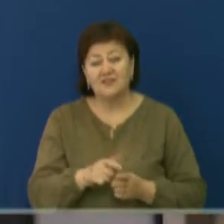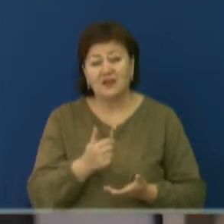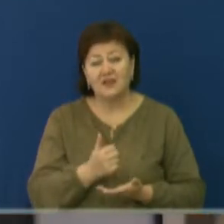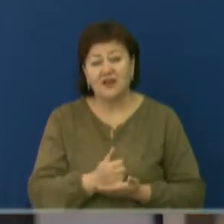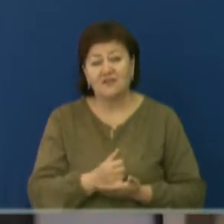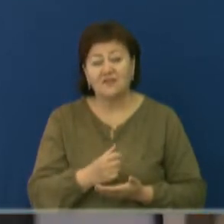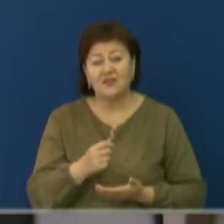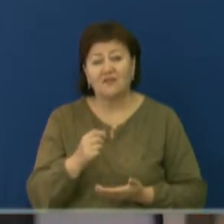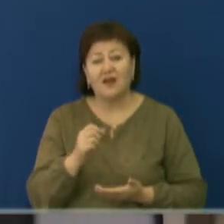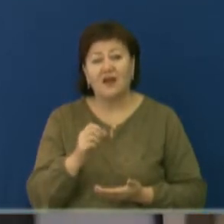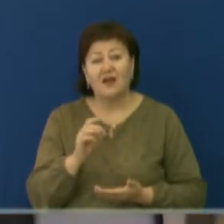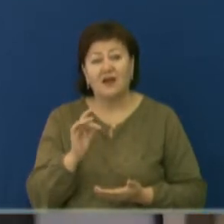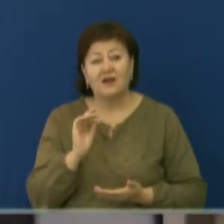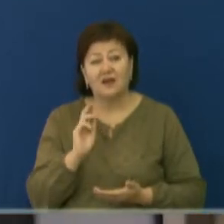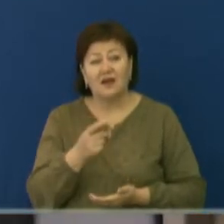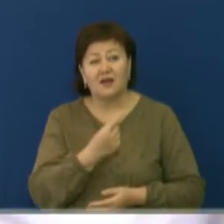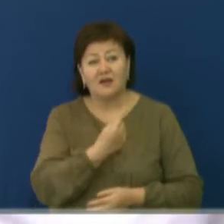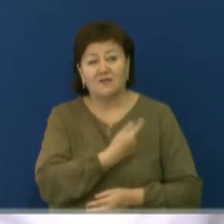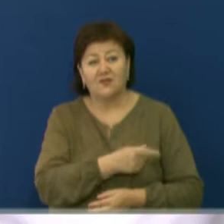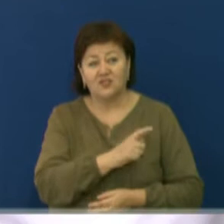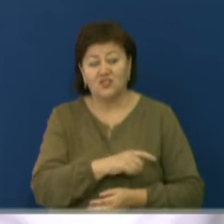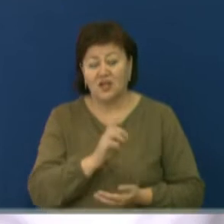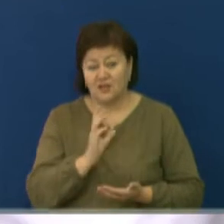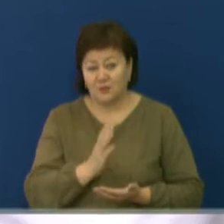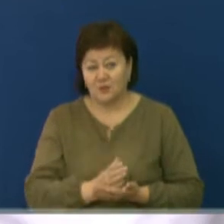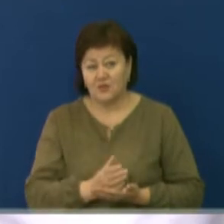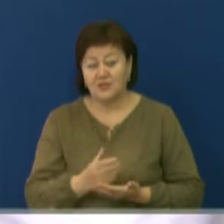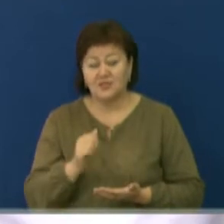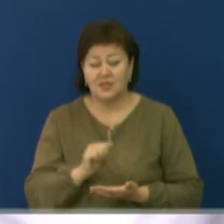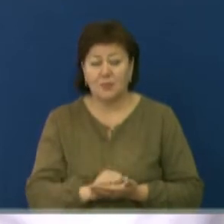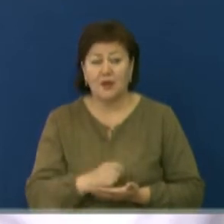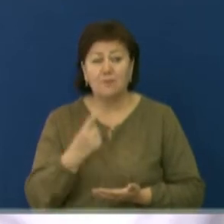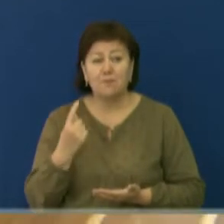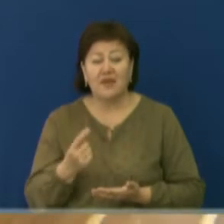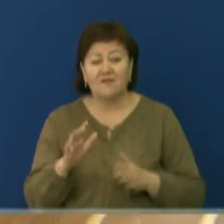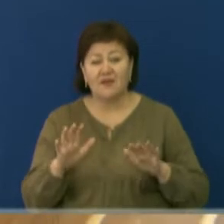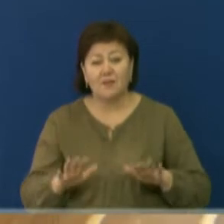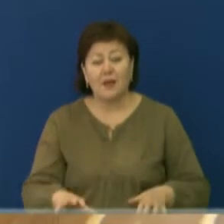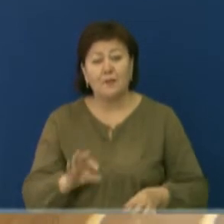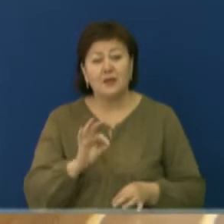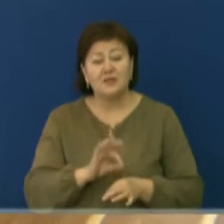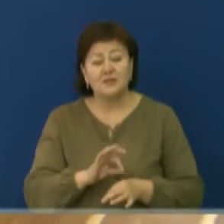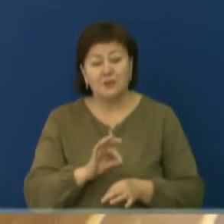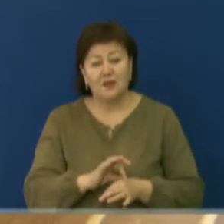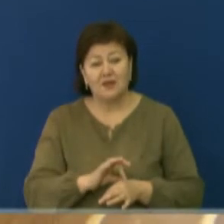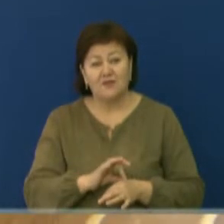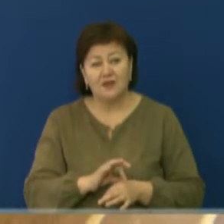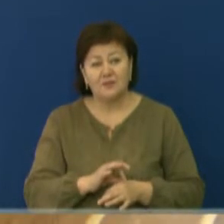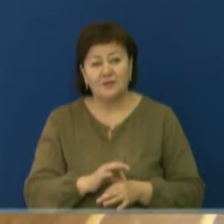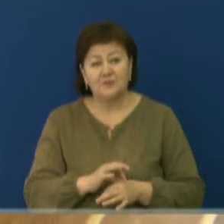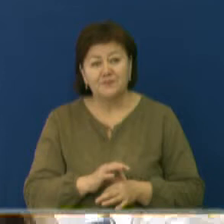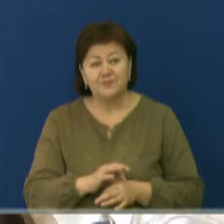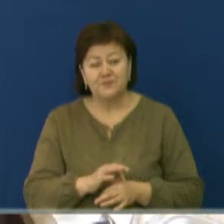здравоохранения Диляры Кайдаровой, Восточно-Казахстанская область занимает одно из первых мест по заболеваемости злокачественными